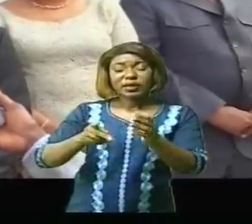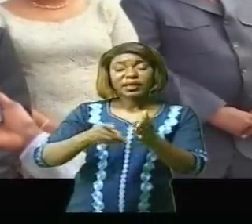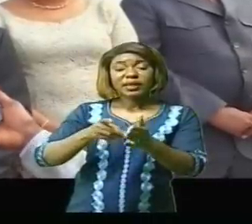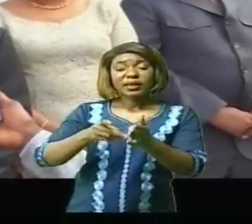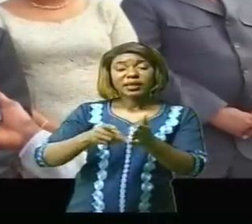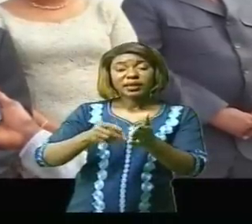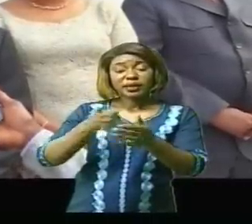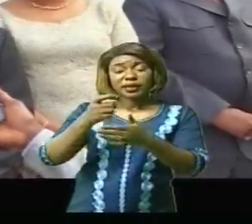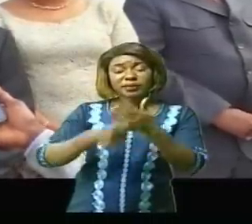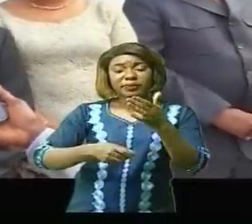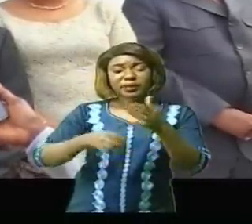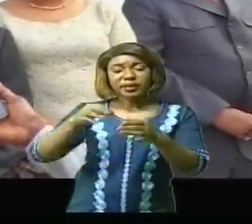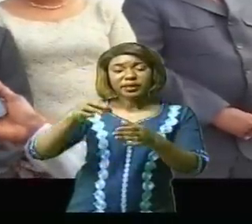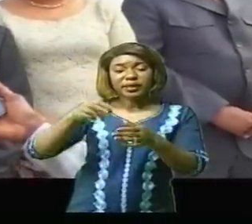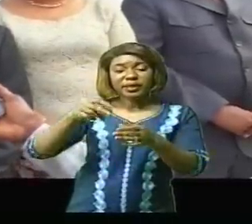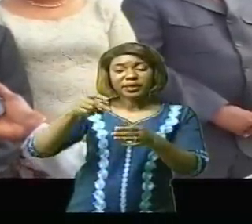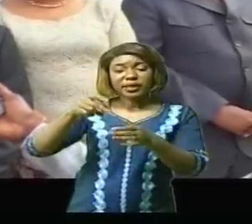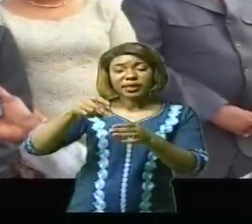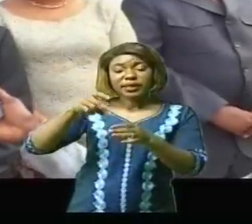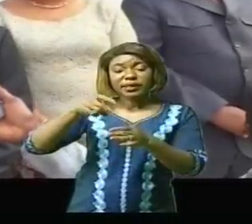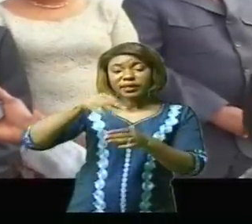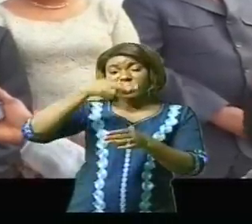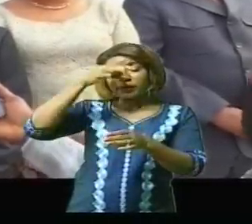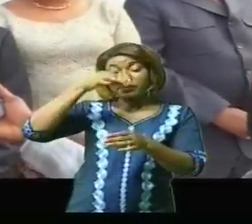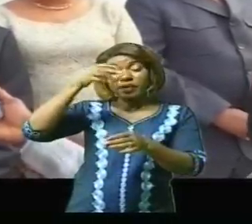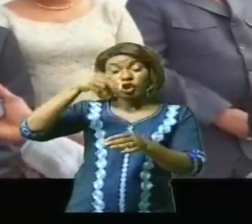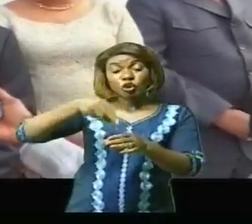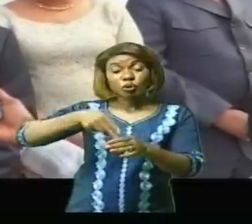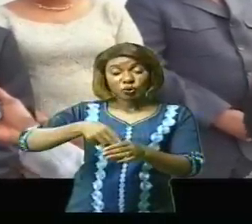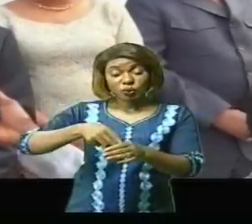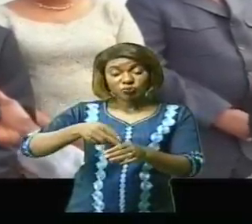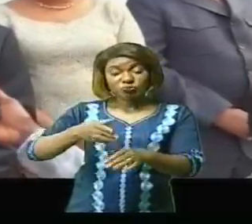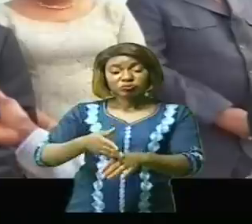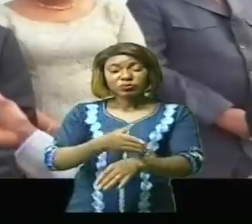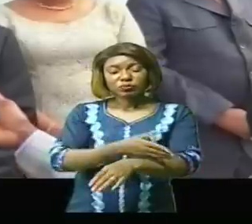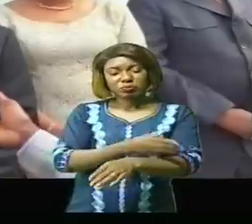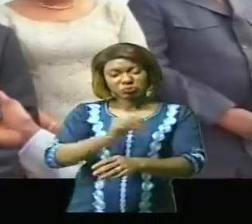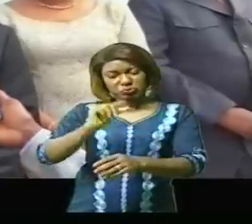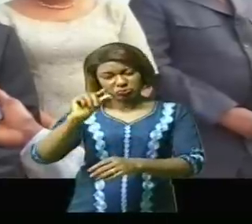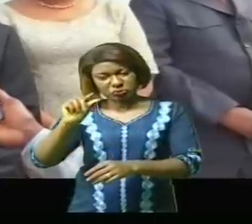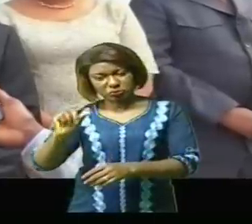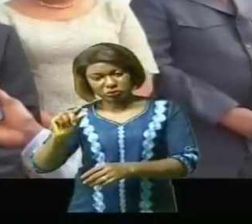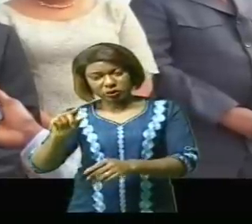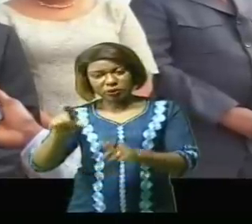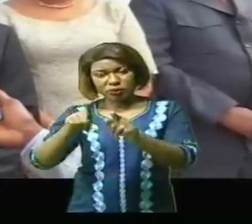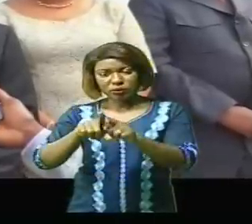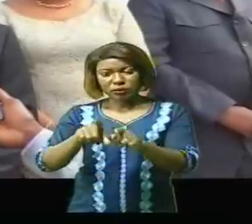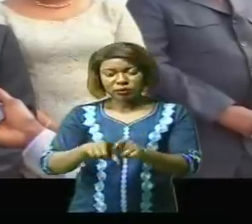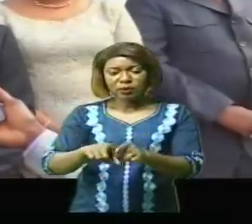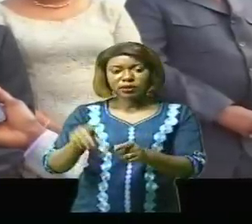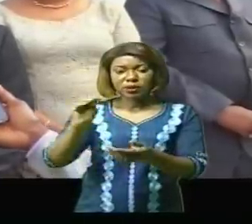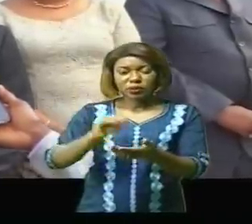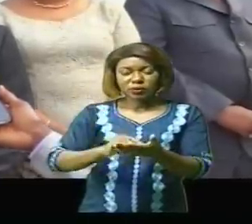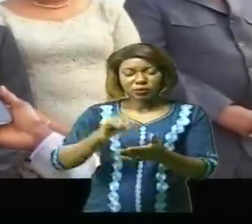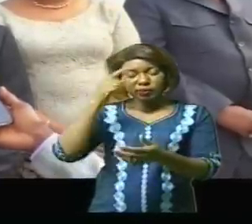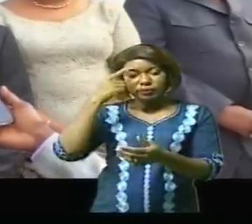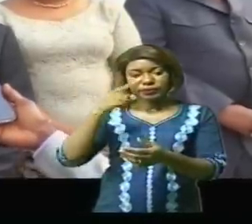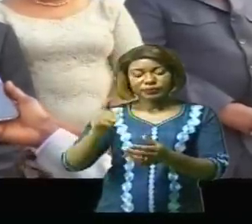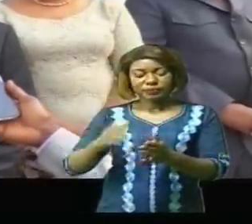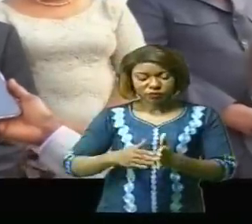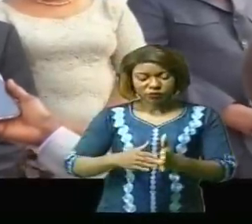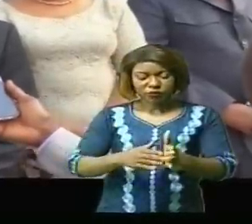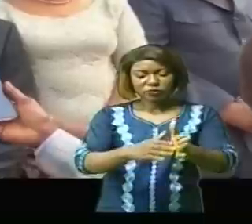passé de la semaine dernière de 110 à 121 dollars le baril. Donc il y aura une